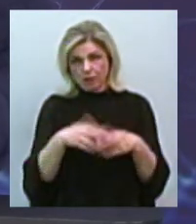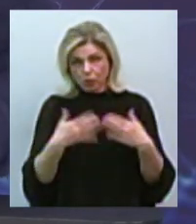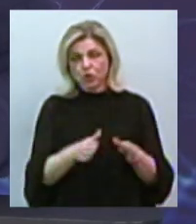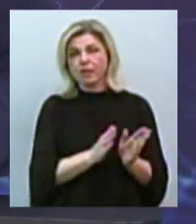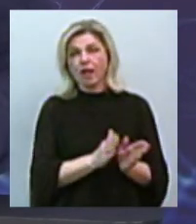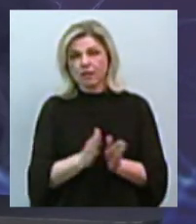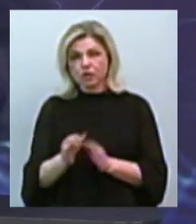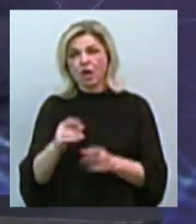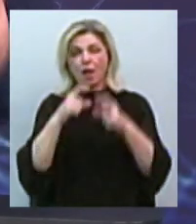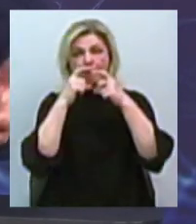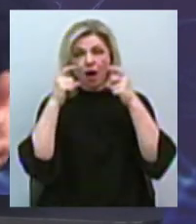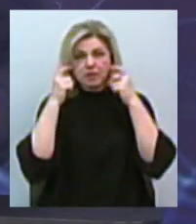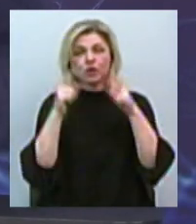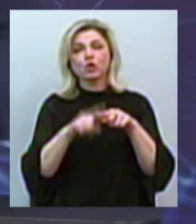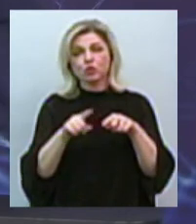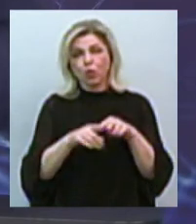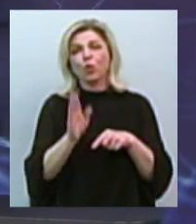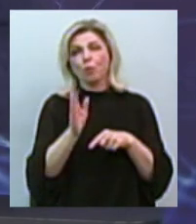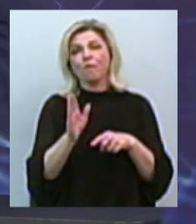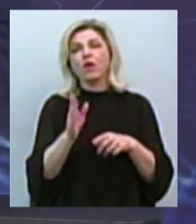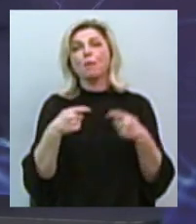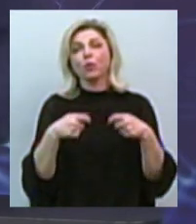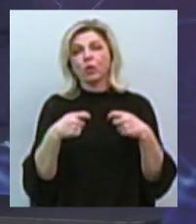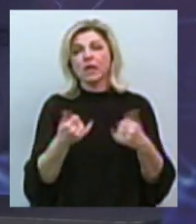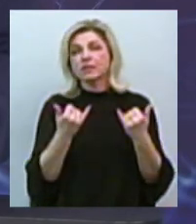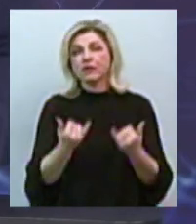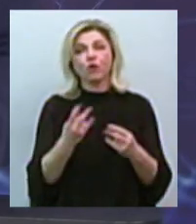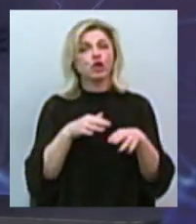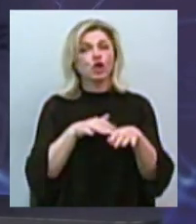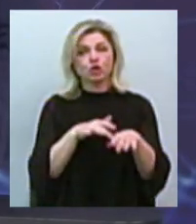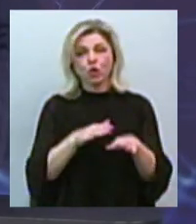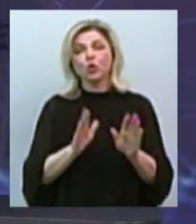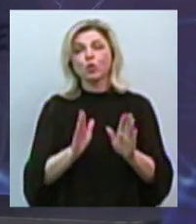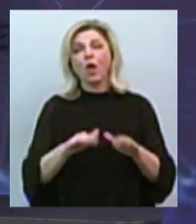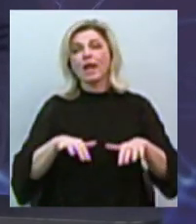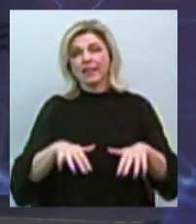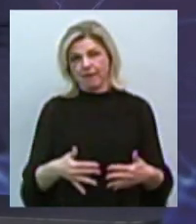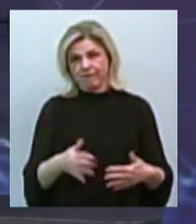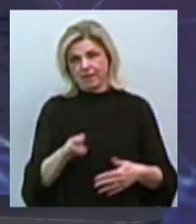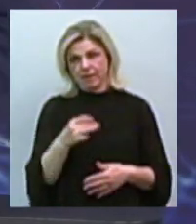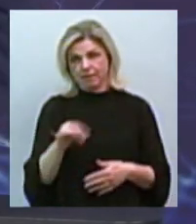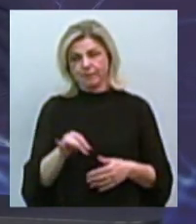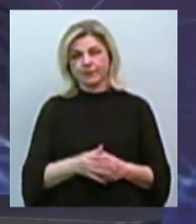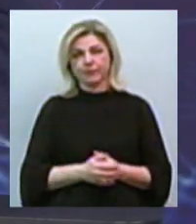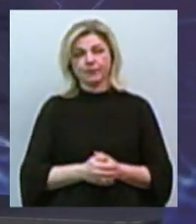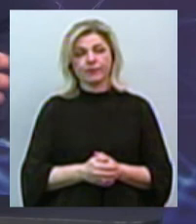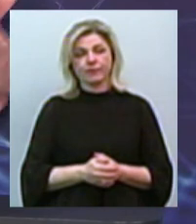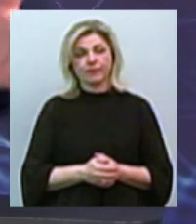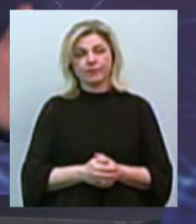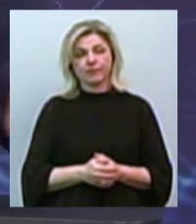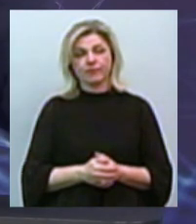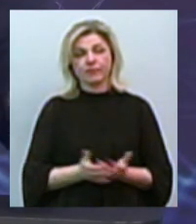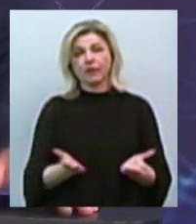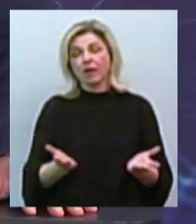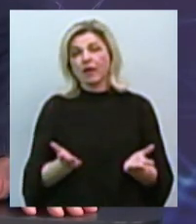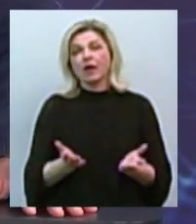И маски скоро уже будут тоже в продаже, потому что сегодня их не шьет только ленивый. Поэтому, коллеги, я... Друзья